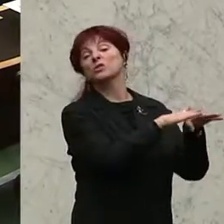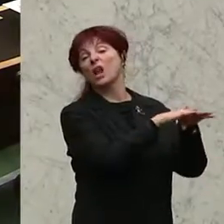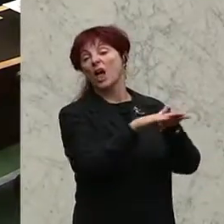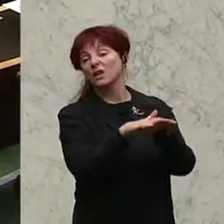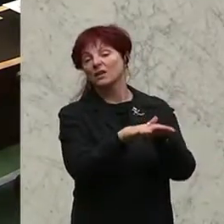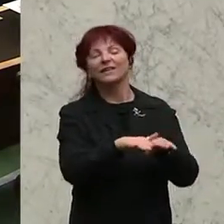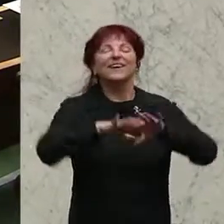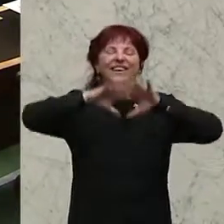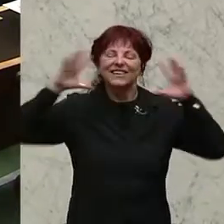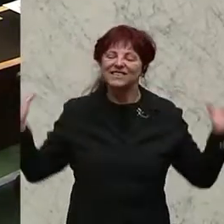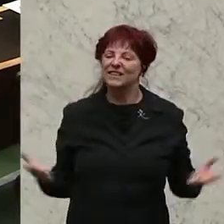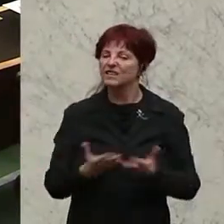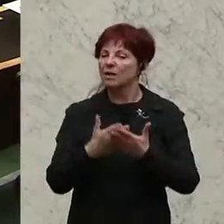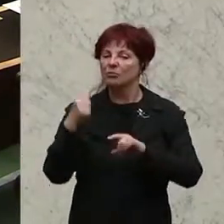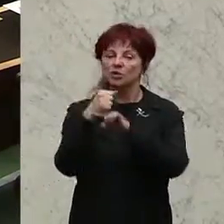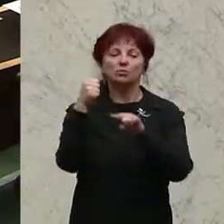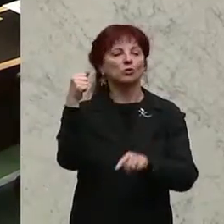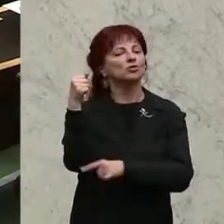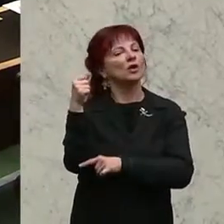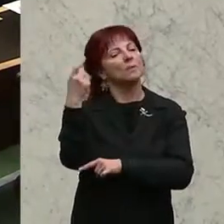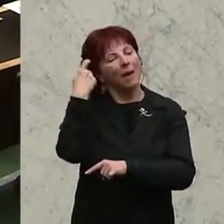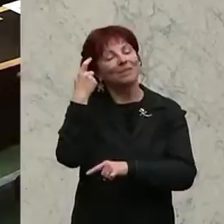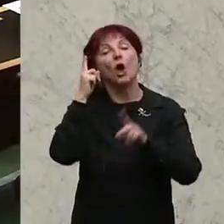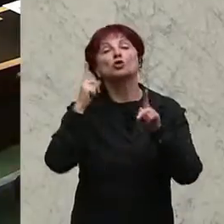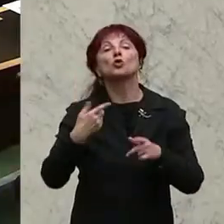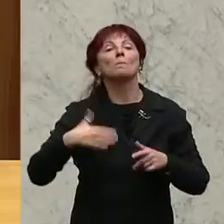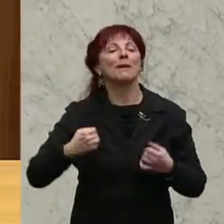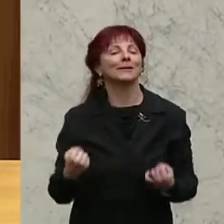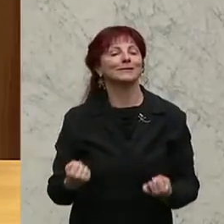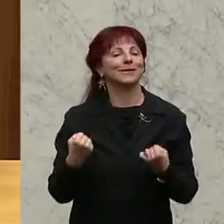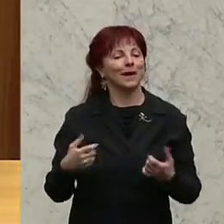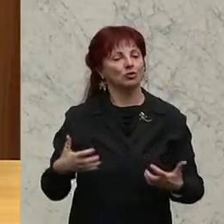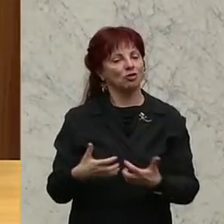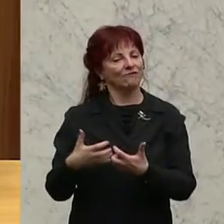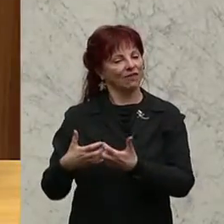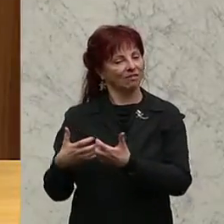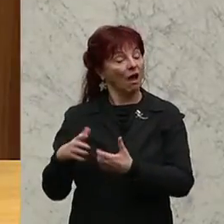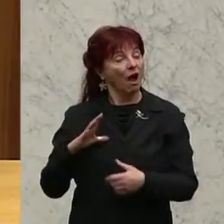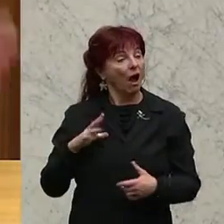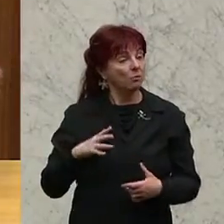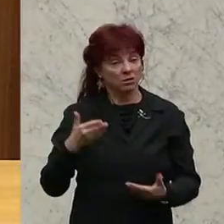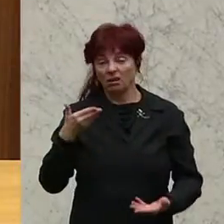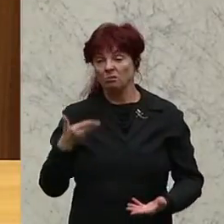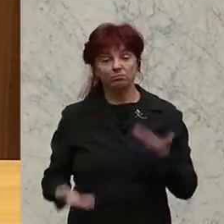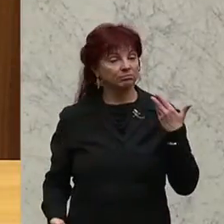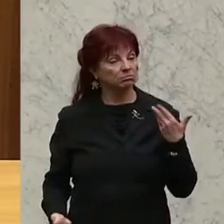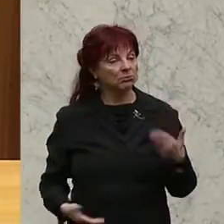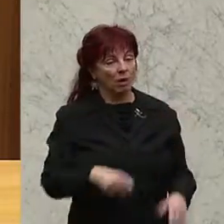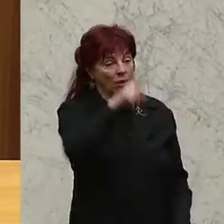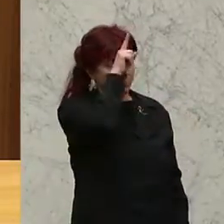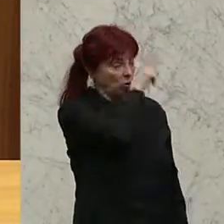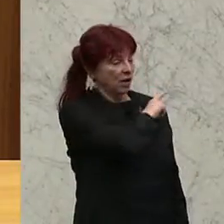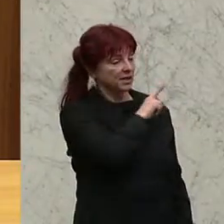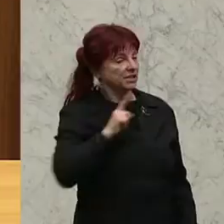gesamte Budget ist getragen vom Gedanken, mehr Sicherheit zu schaffen. Ich sehe nur ein massives Missverhältnis, weil bei Polizei und